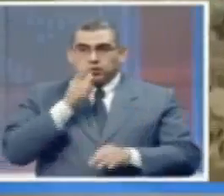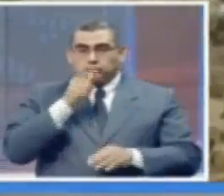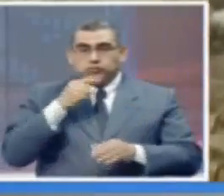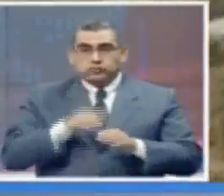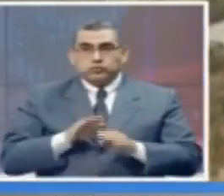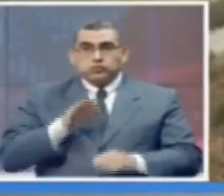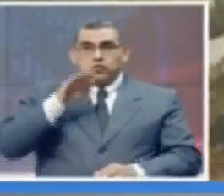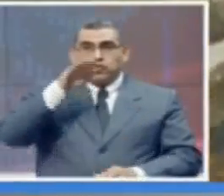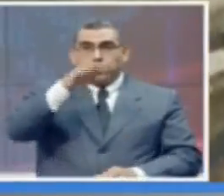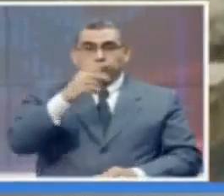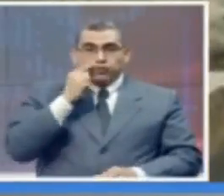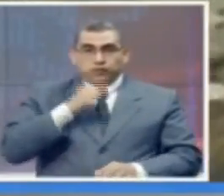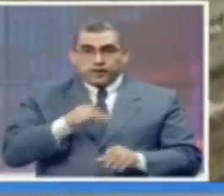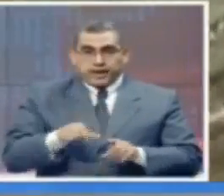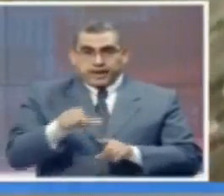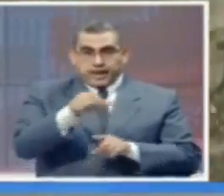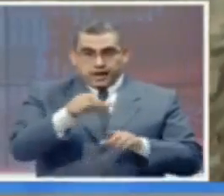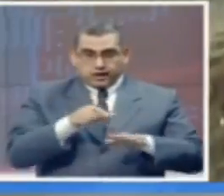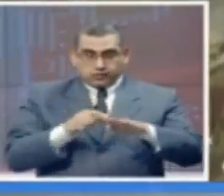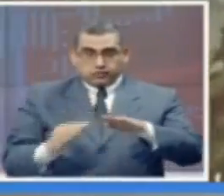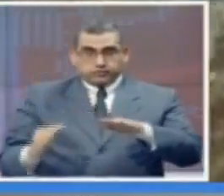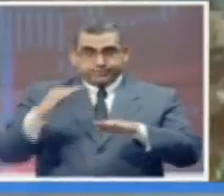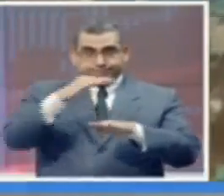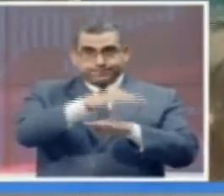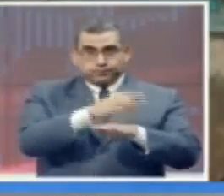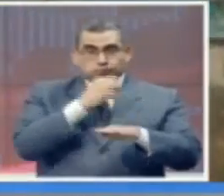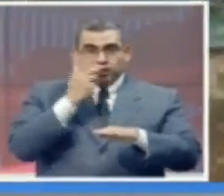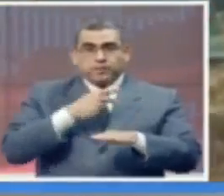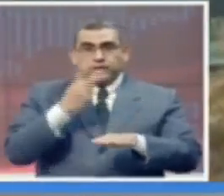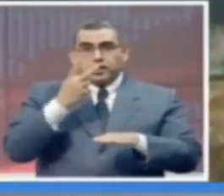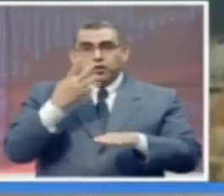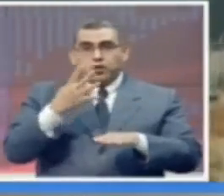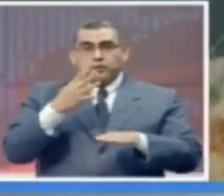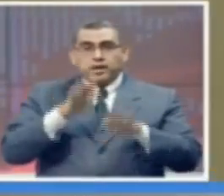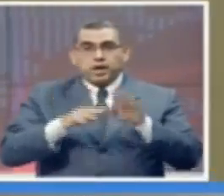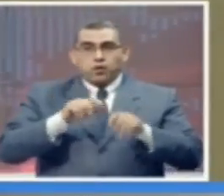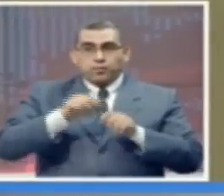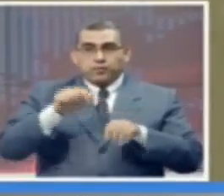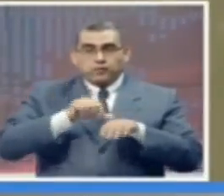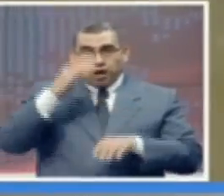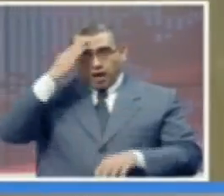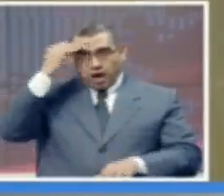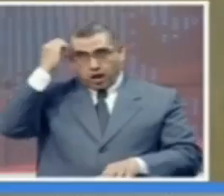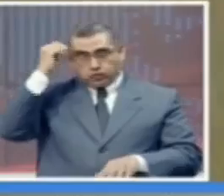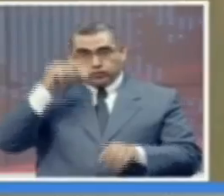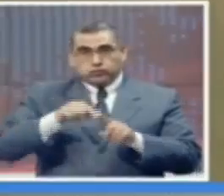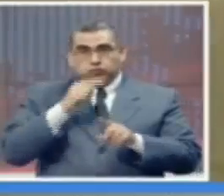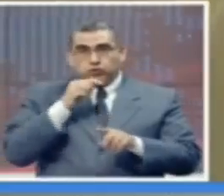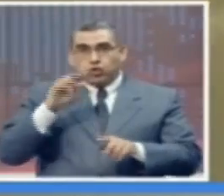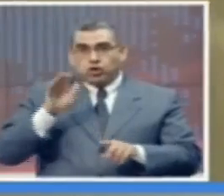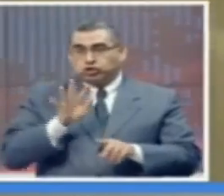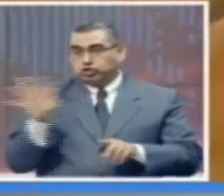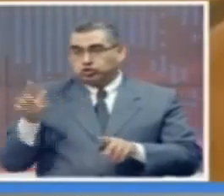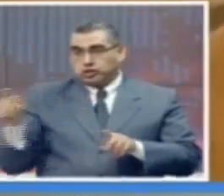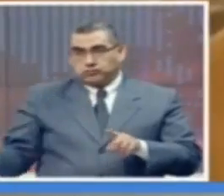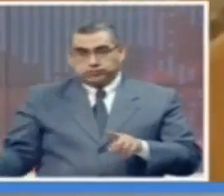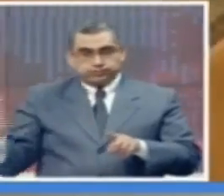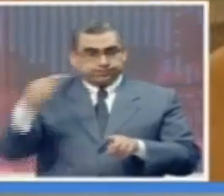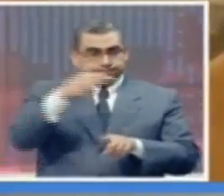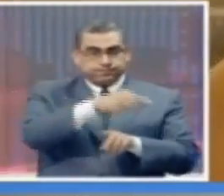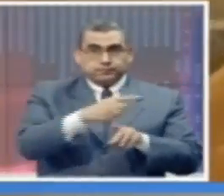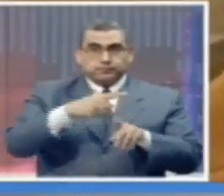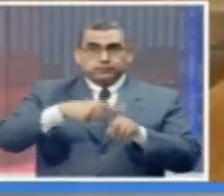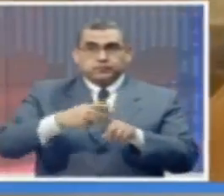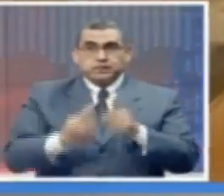محور ديروط على النيل بمحافظة أسيوط بطول 42 كيلومترا يربط طريق الحوطة شرقا مع تقاطع